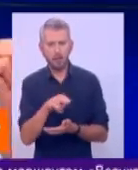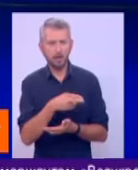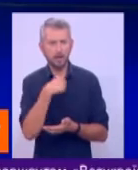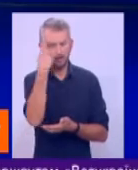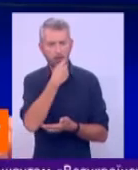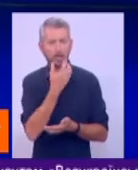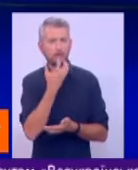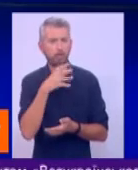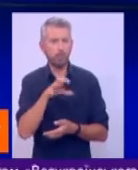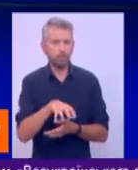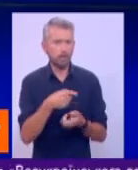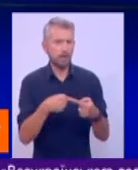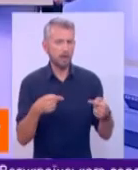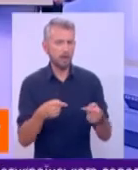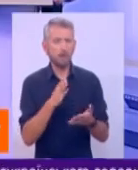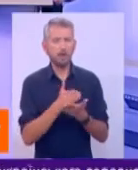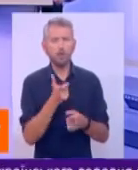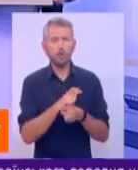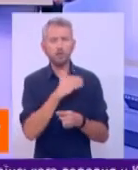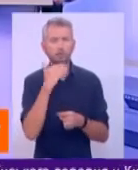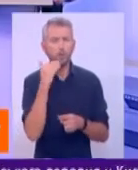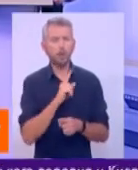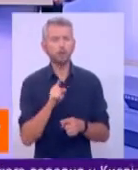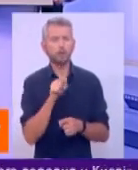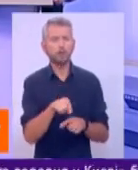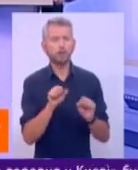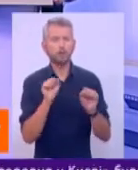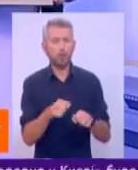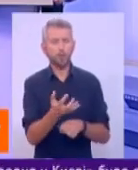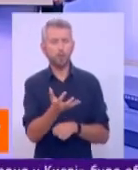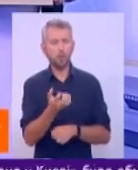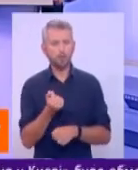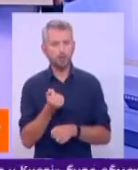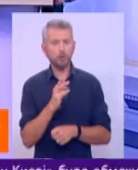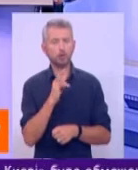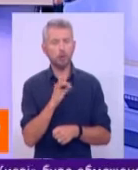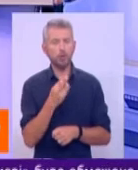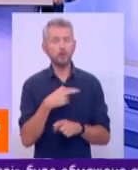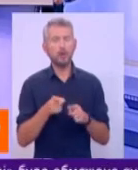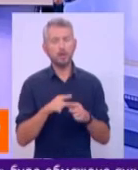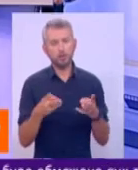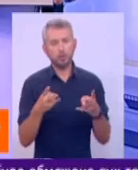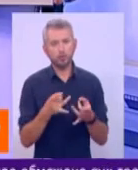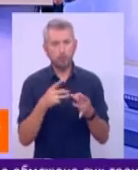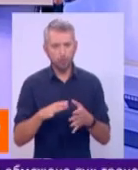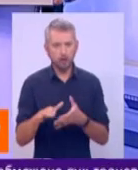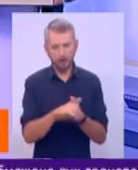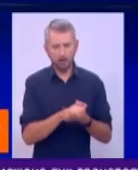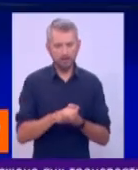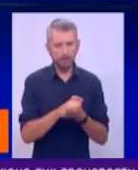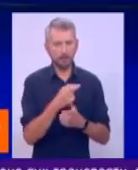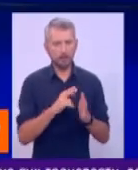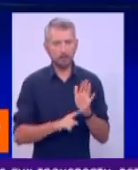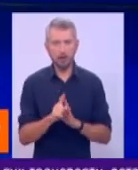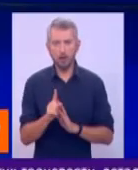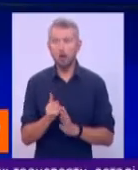тепловой пункт там, и так далее, и так далее. То есть есть очень много, что вы можете получить. Но для этого нужно просто организоваться для начала хотя бы.